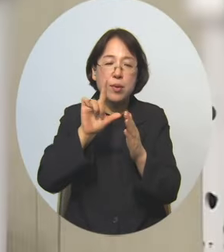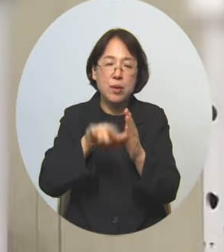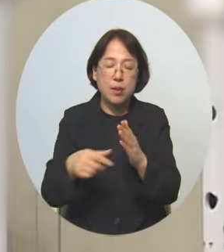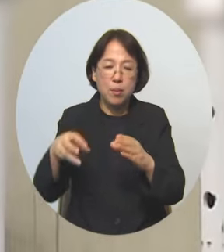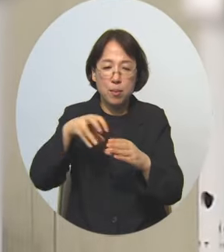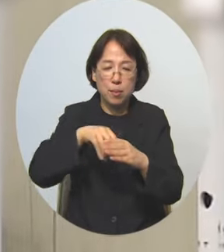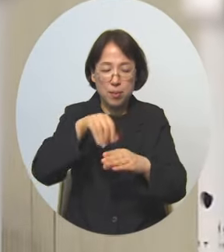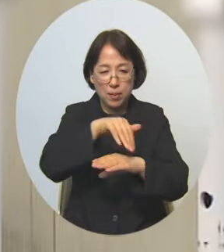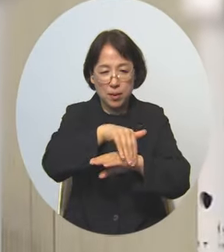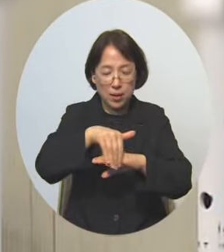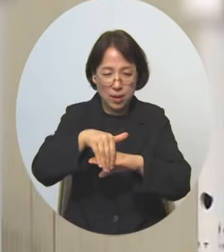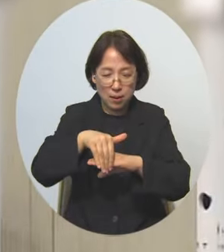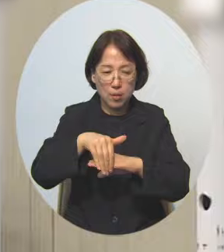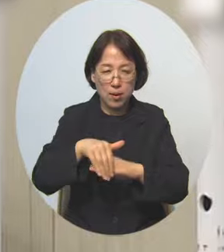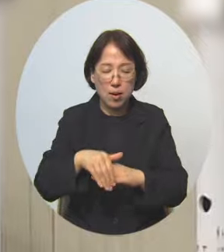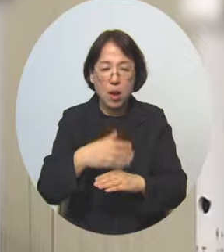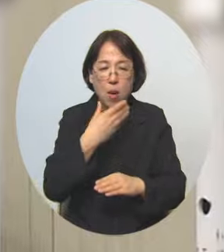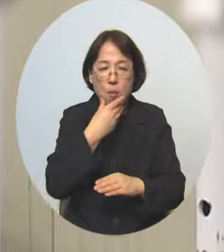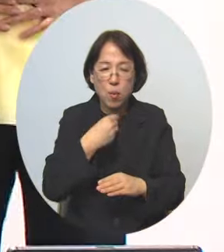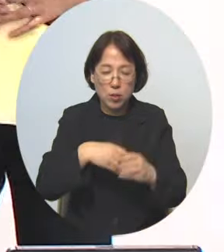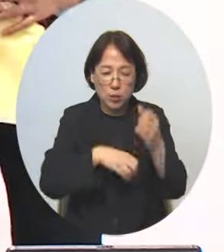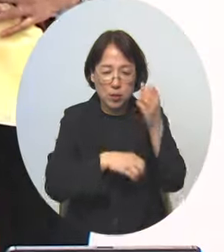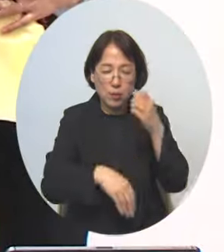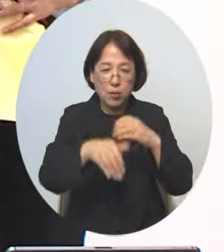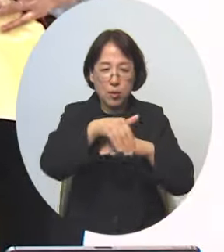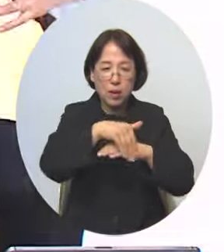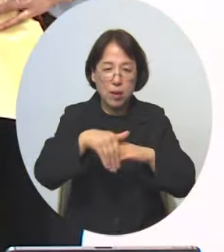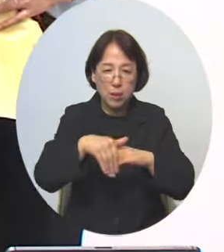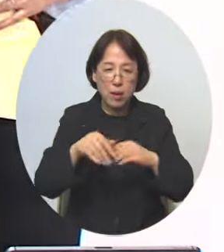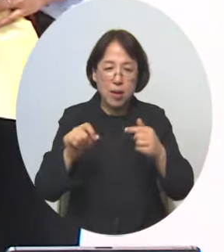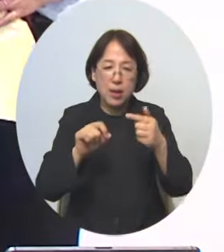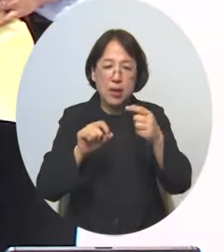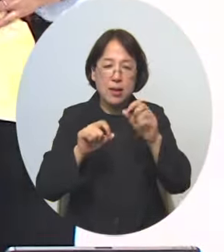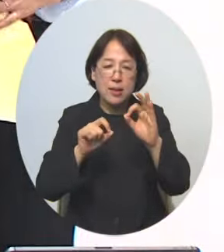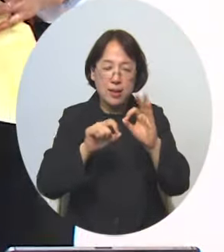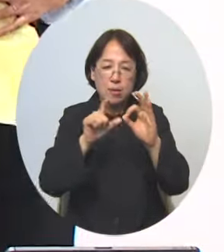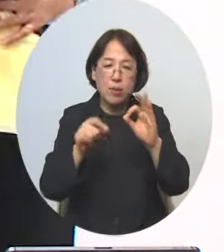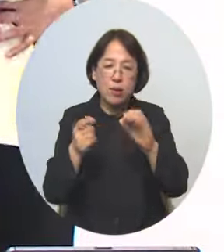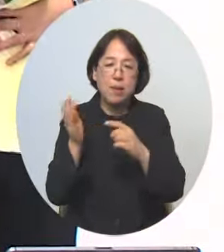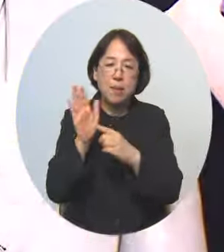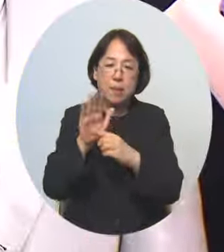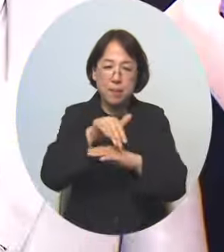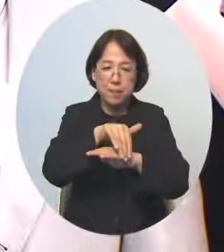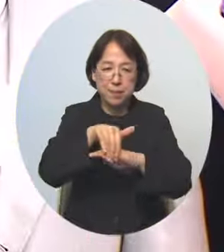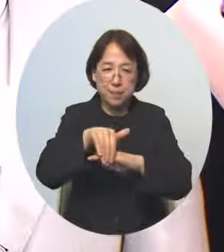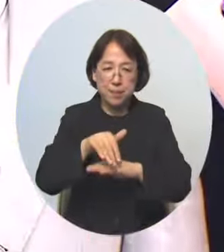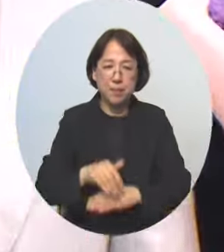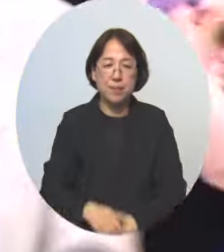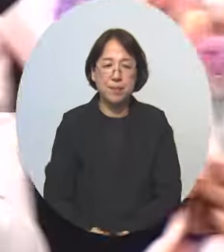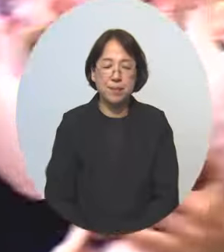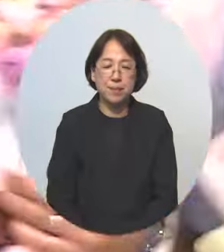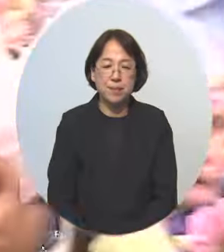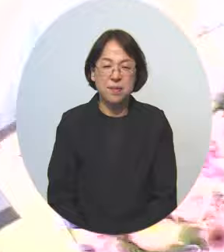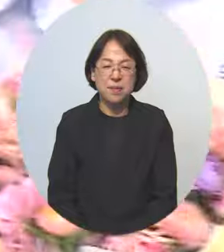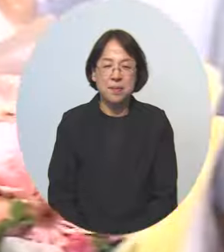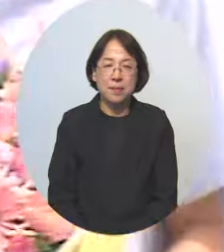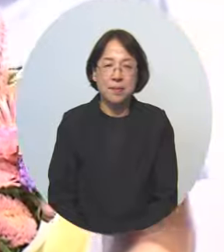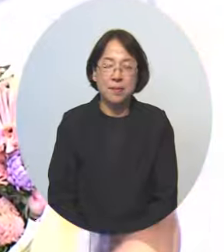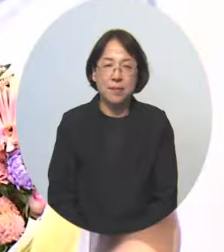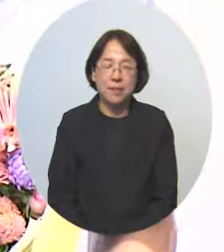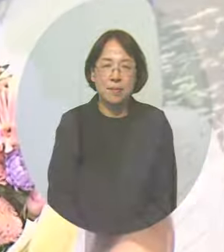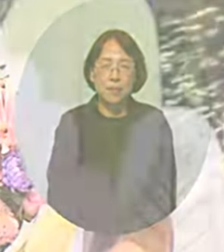덧붙였습니다. 체육인 복지 기본계획은 이르면 10월 발표될 예정입니다. KTV 김찬규입니다.